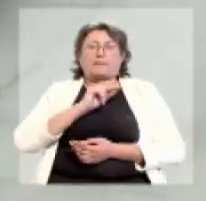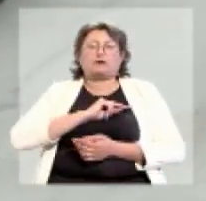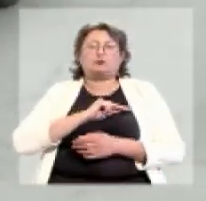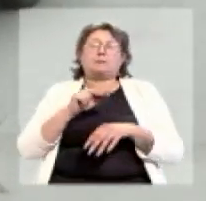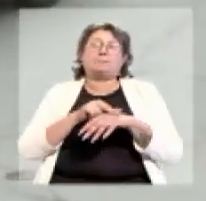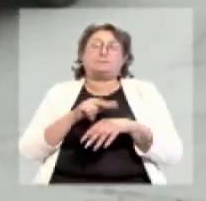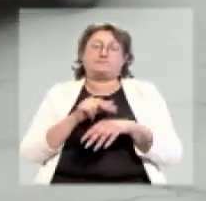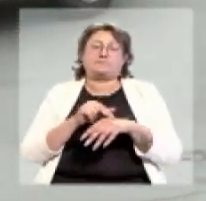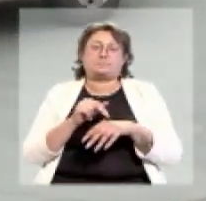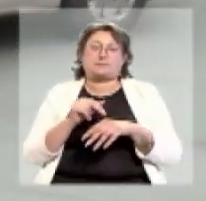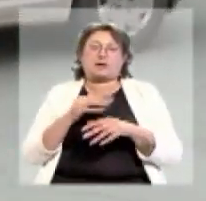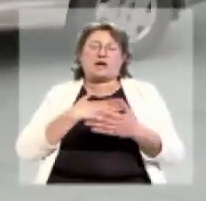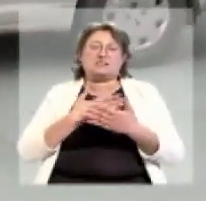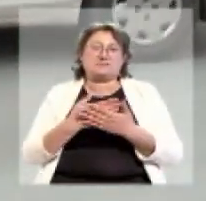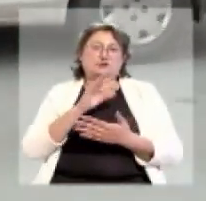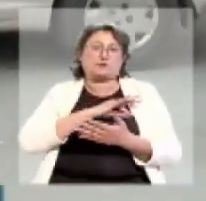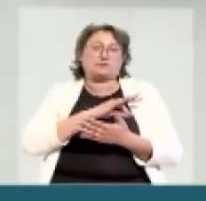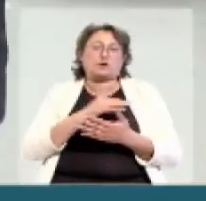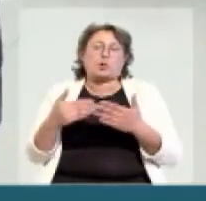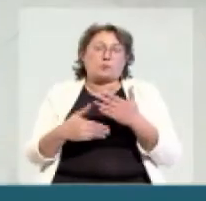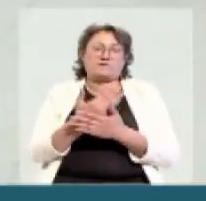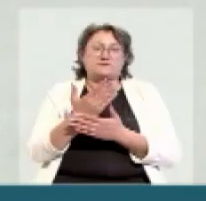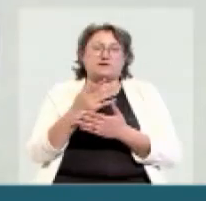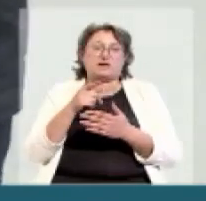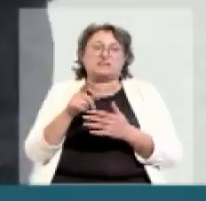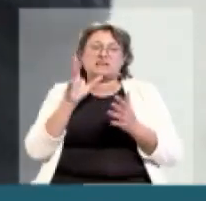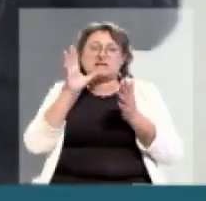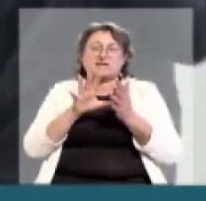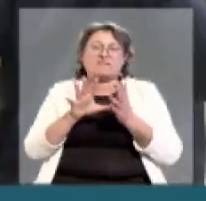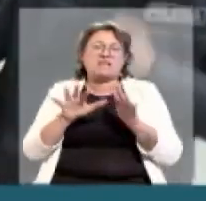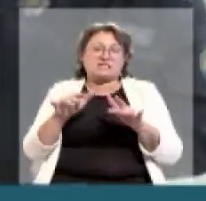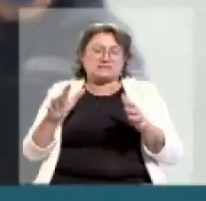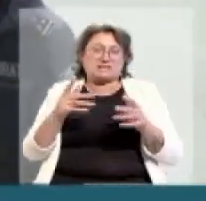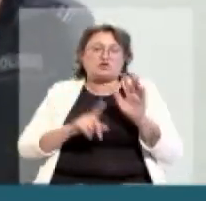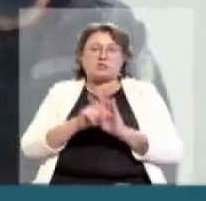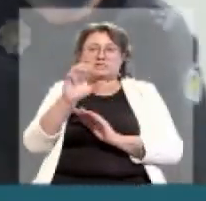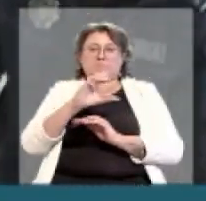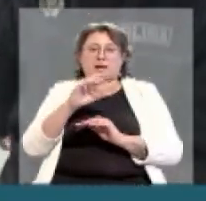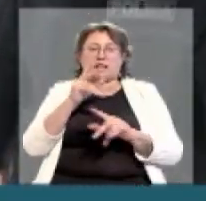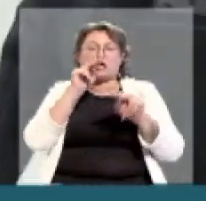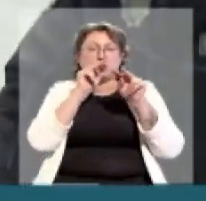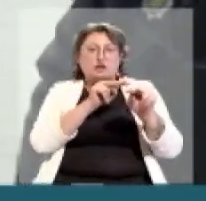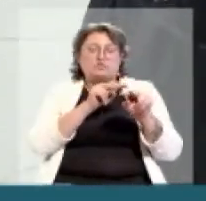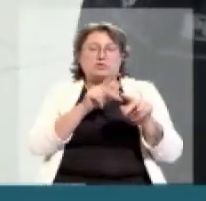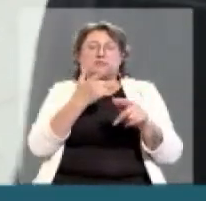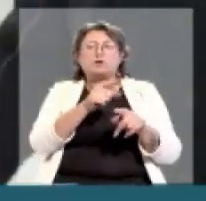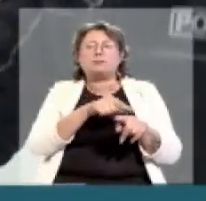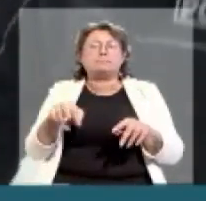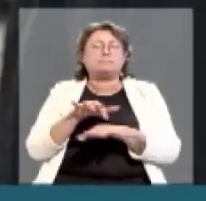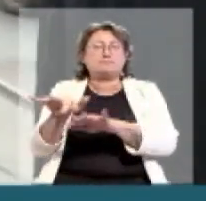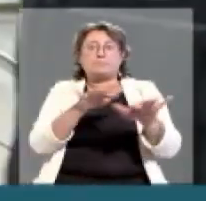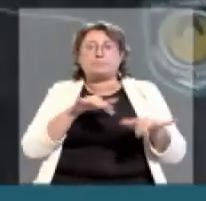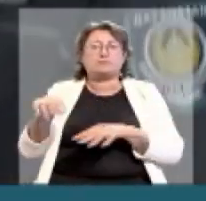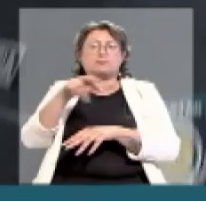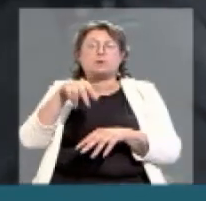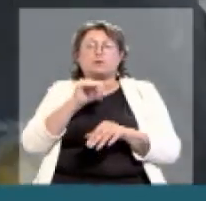Сотрудники правоохранительных органов активно применяют новшества в сфере цифровизации. С начала сентября для отслеживания перемещения лиц,